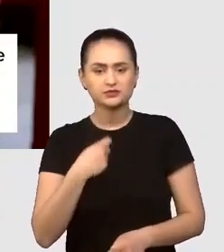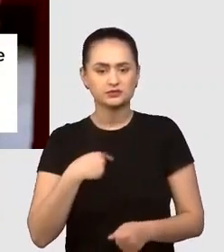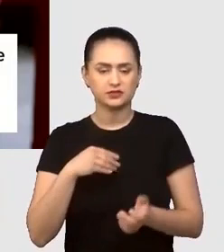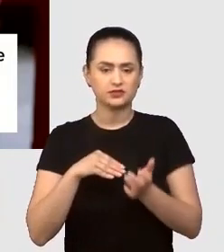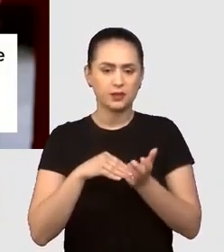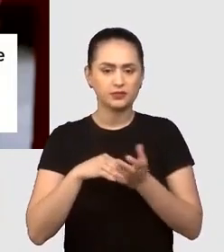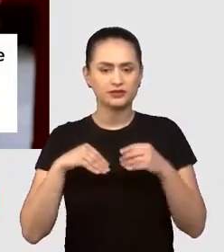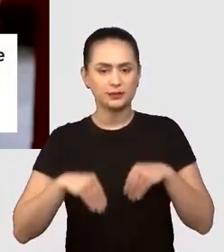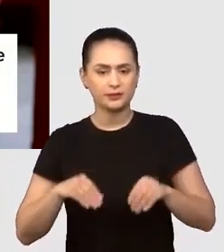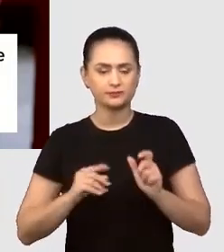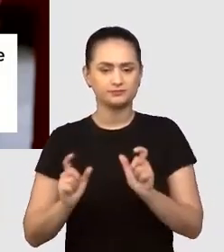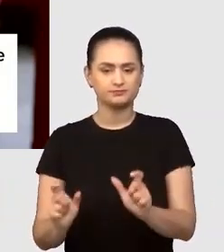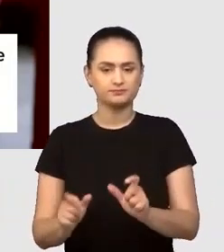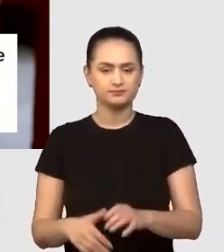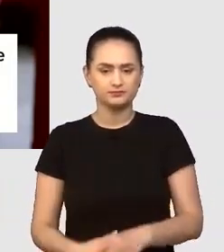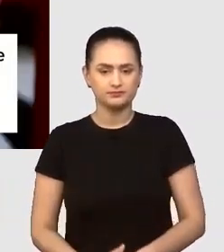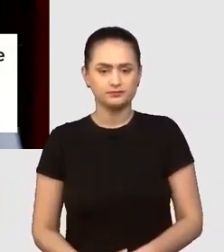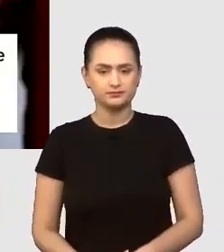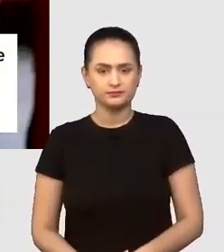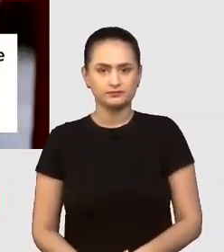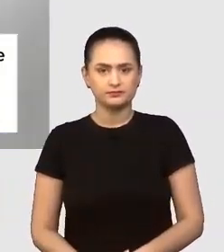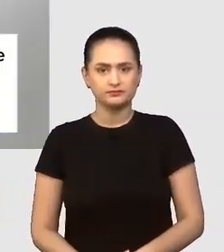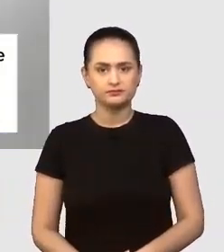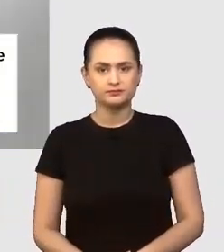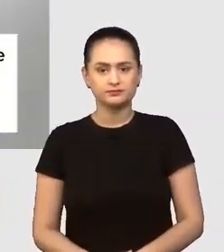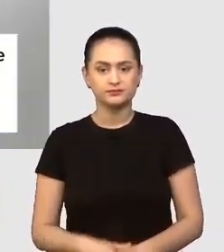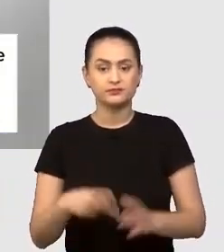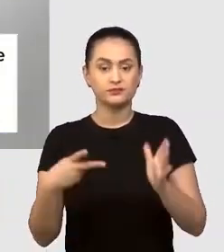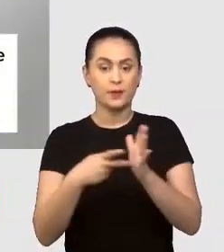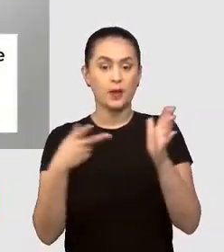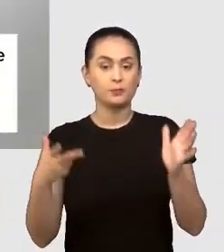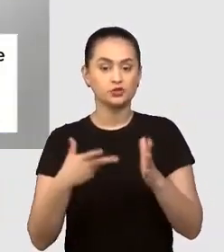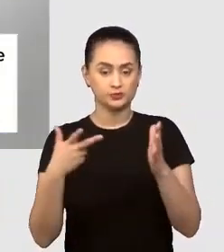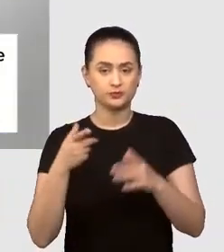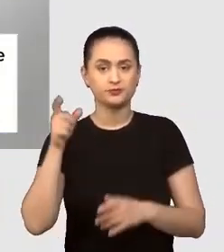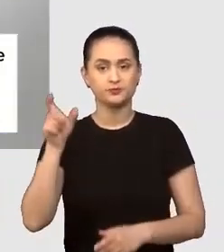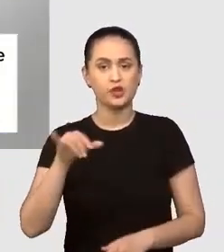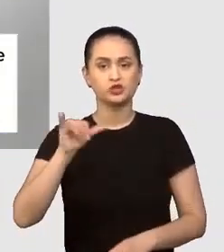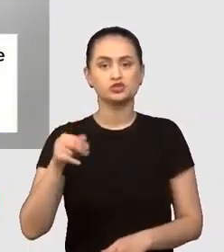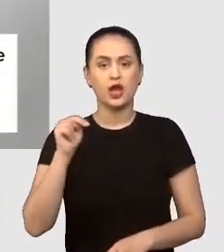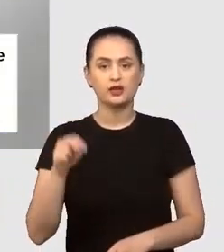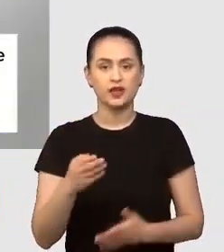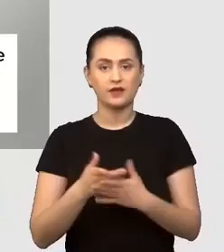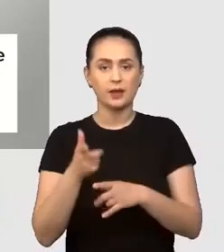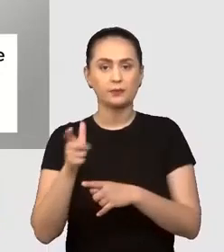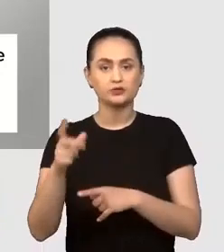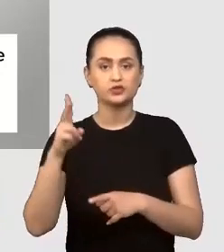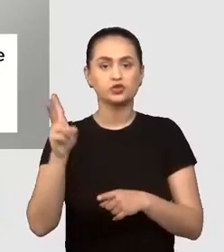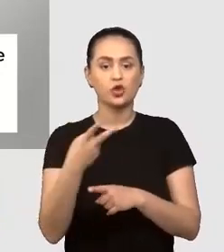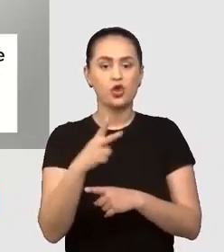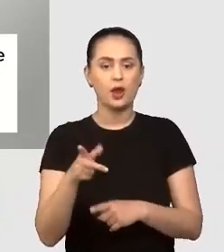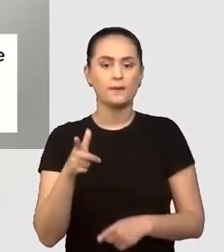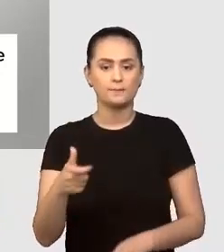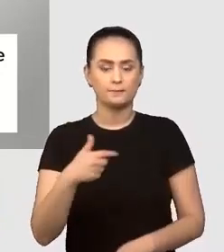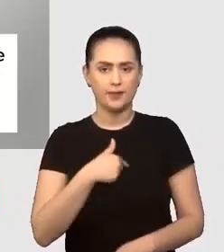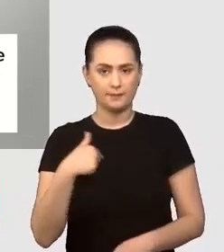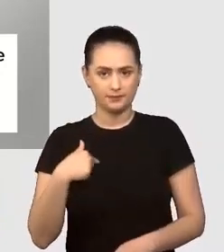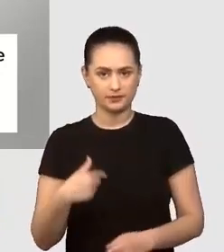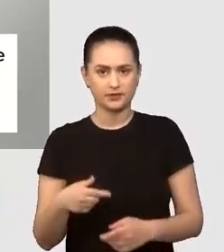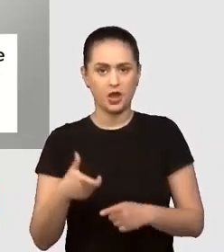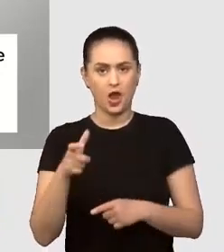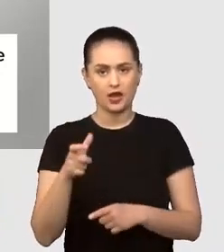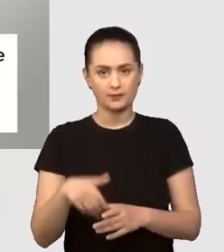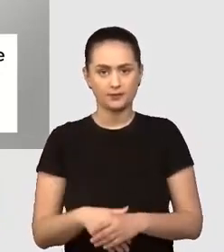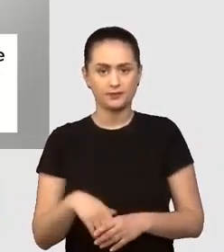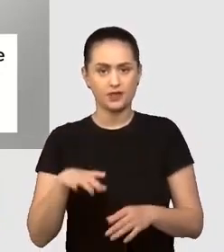antidepressants, sleeping pills. I need them. În 2018, Ian Cuciac a fost împușcat de 2 ori în piept cu o armă de